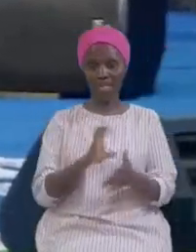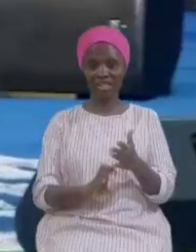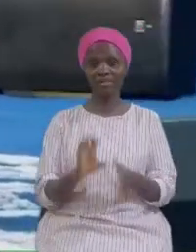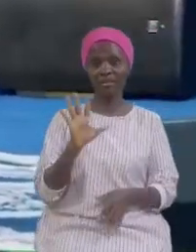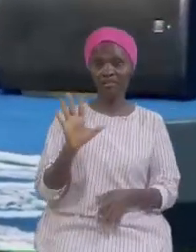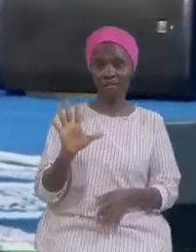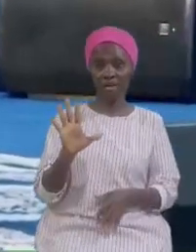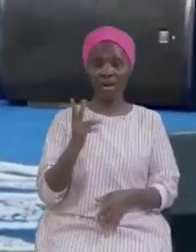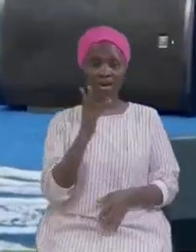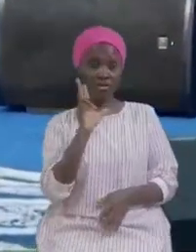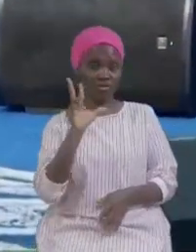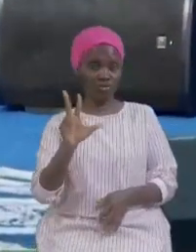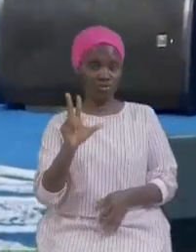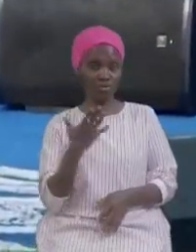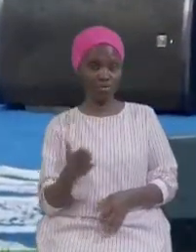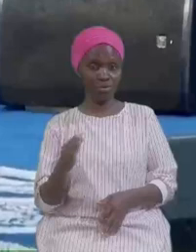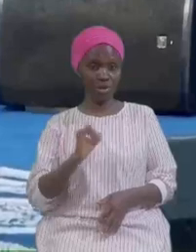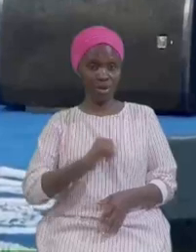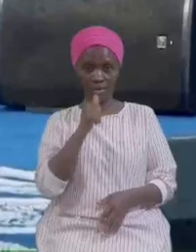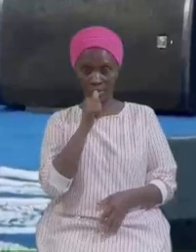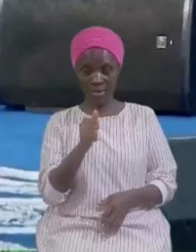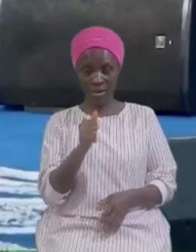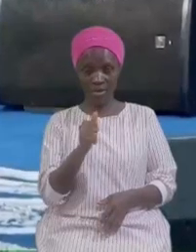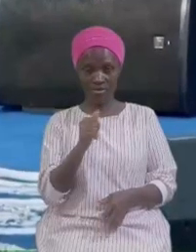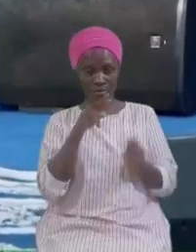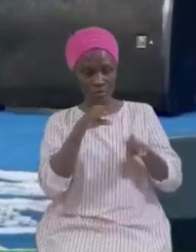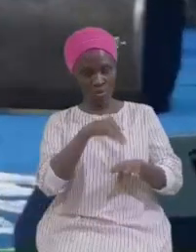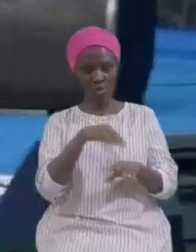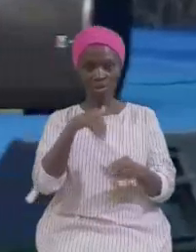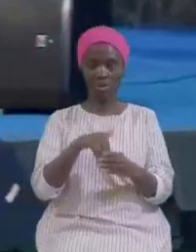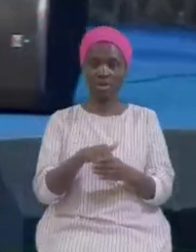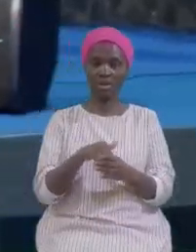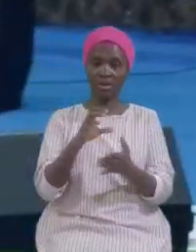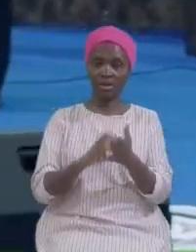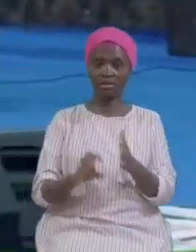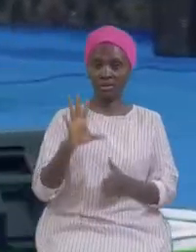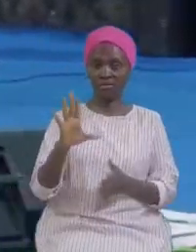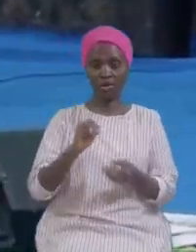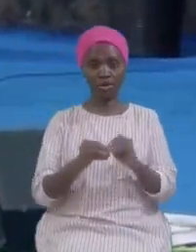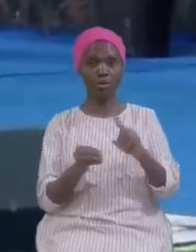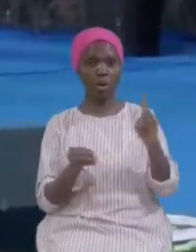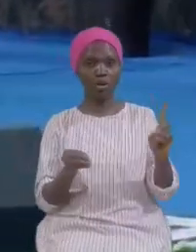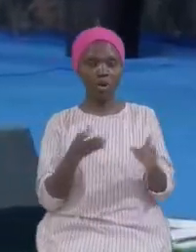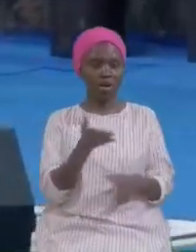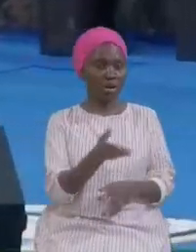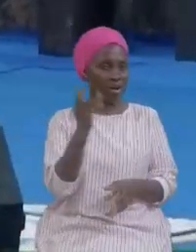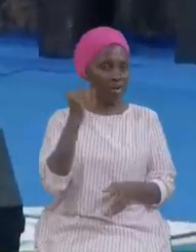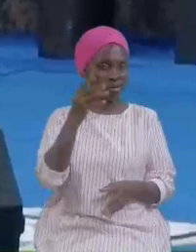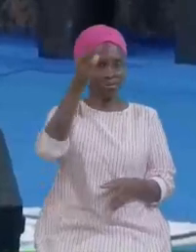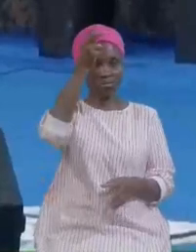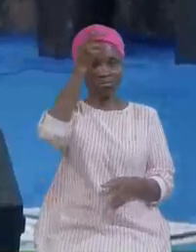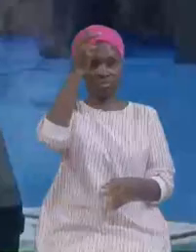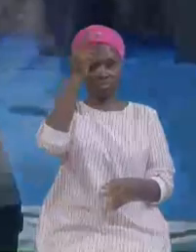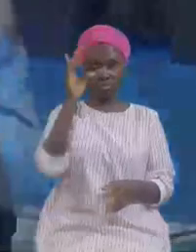que je considère en Marc, chapitre 5. Premièrement, il y avait un homme possédé de